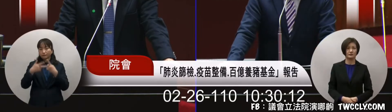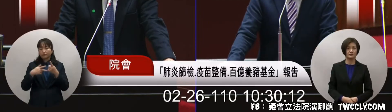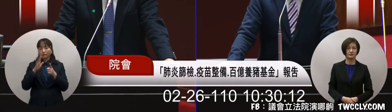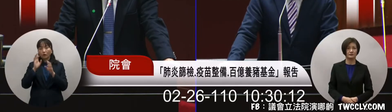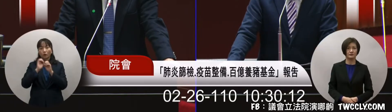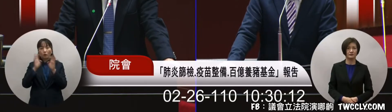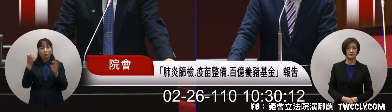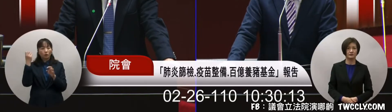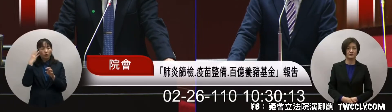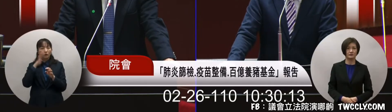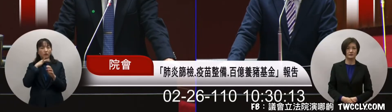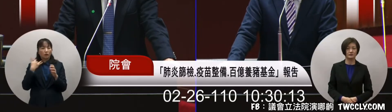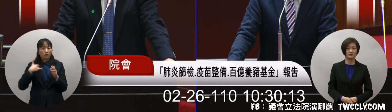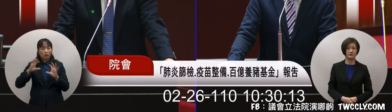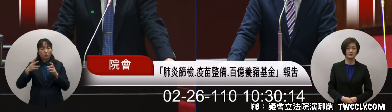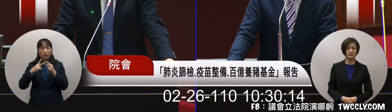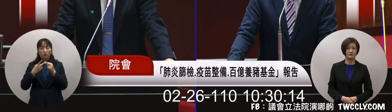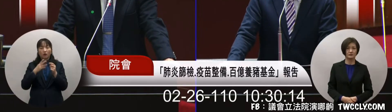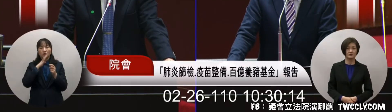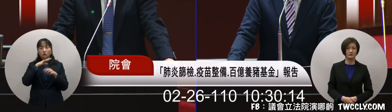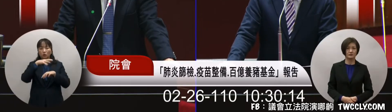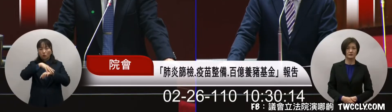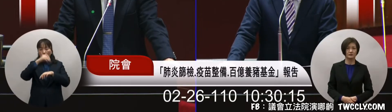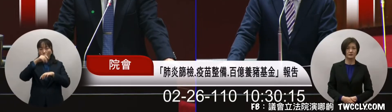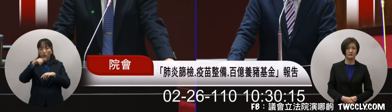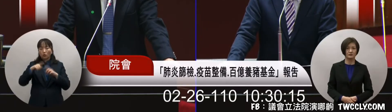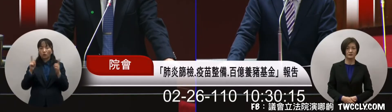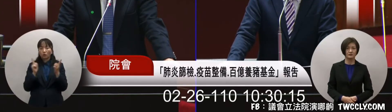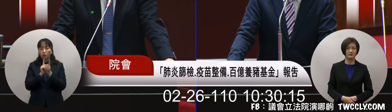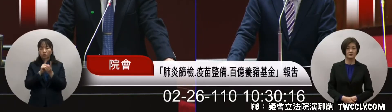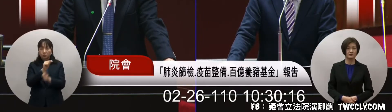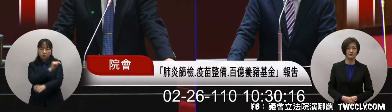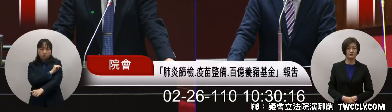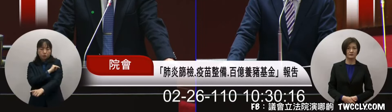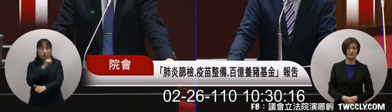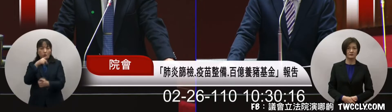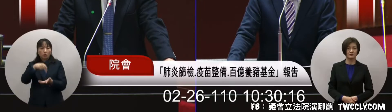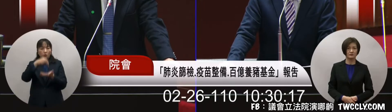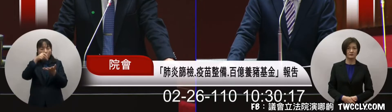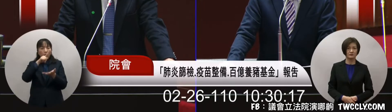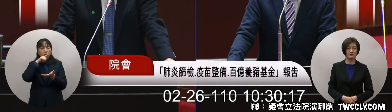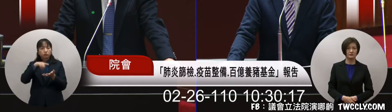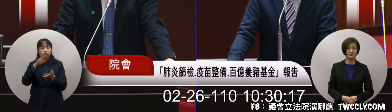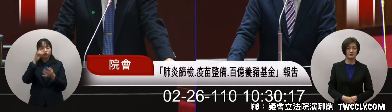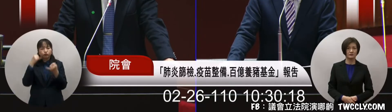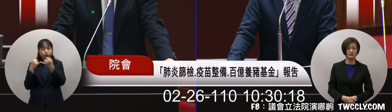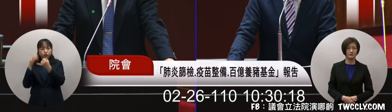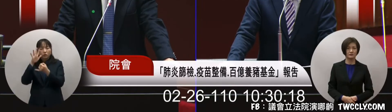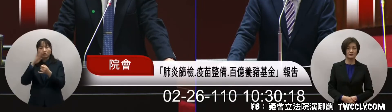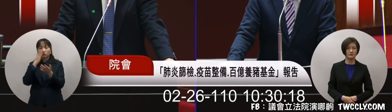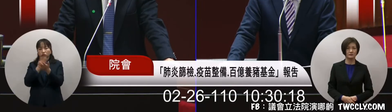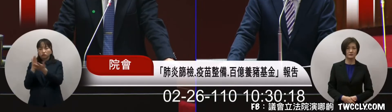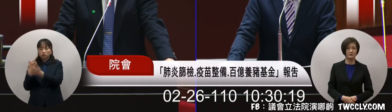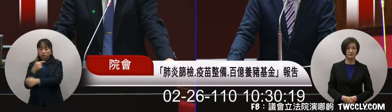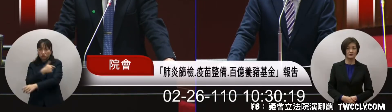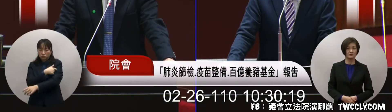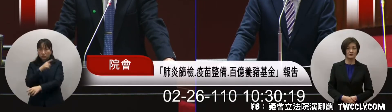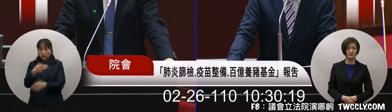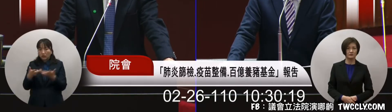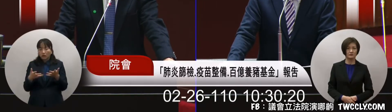说好像说法国跟瑞典因为医护人员反应所以停止施打，没有这样的事情，这纯粹